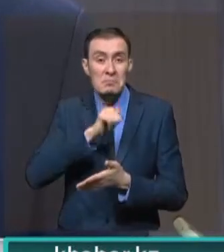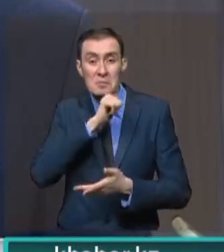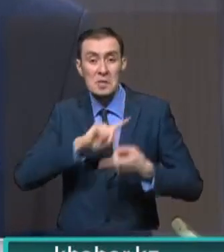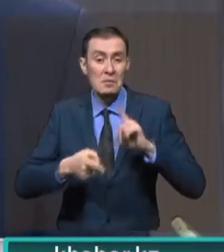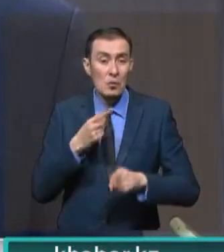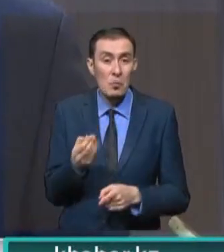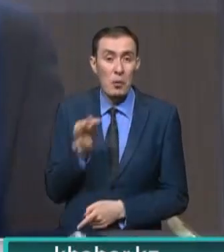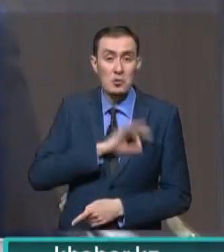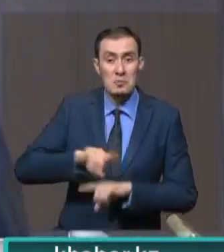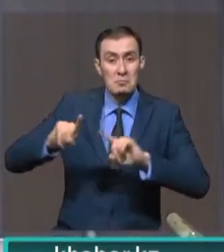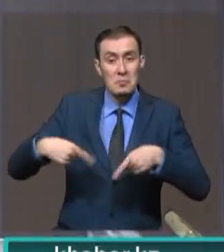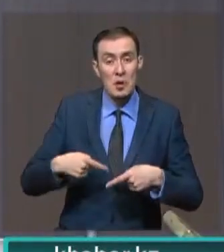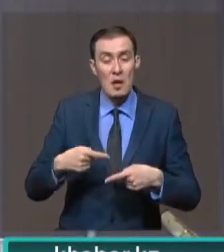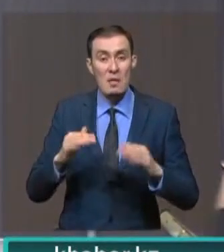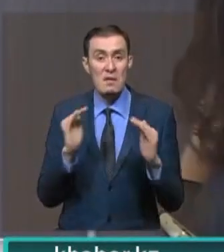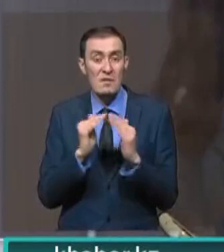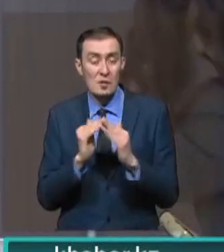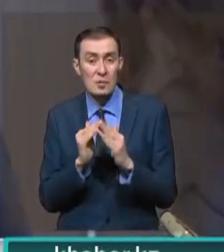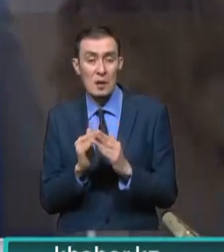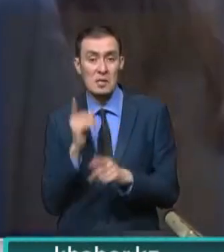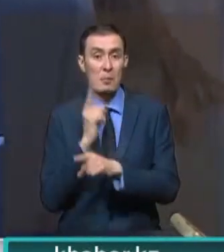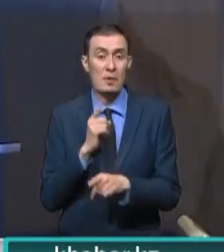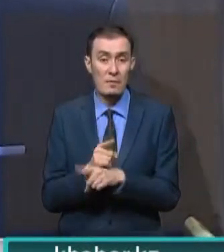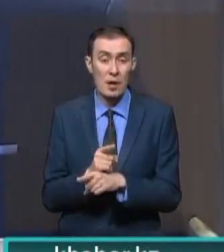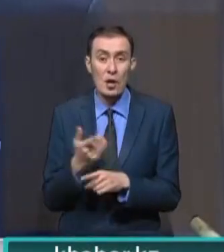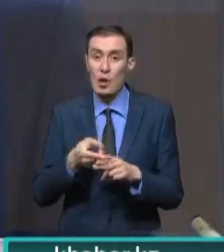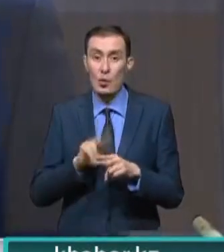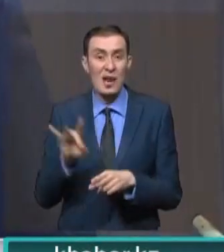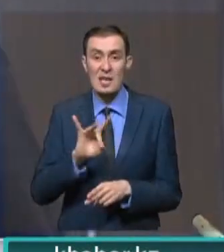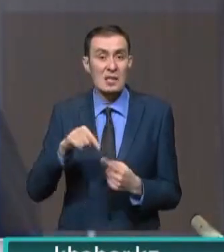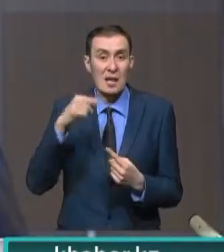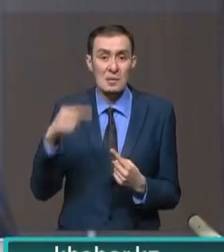получению недвижимости обращение взыскания на недвижимость несоразмерно требованиям